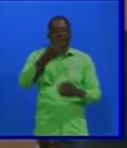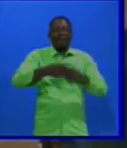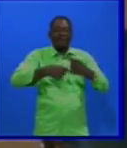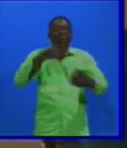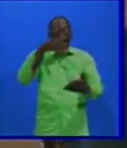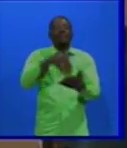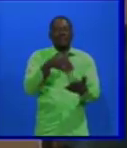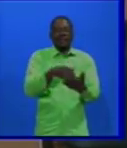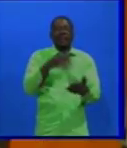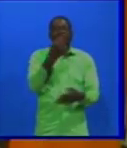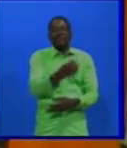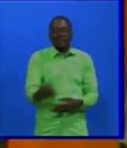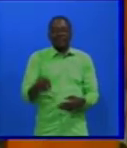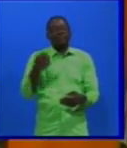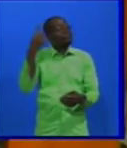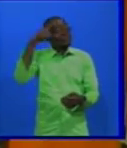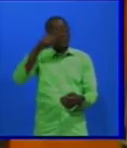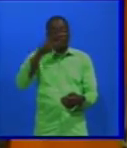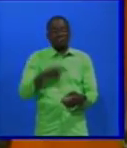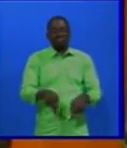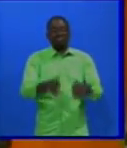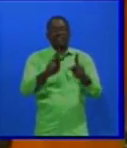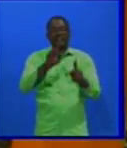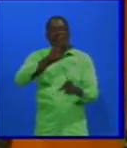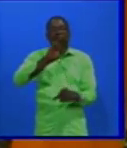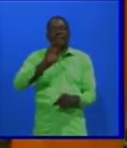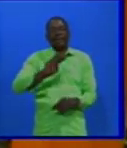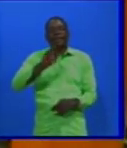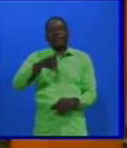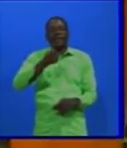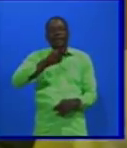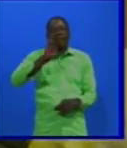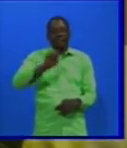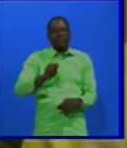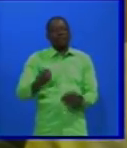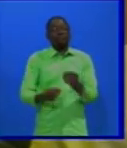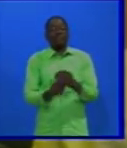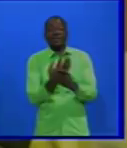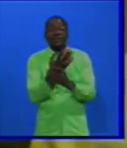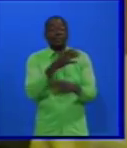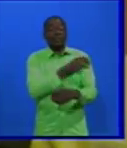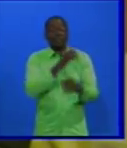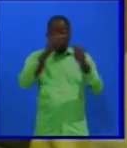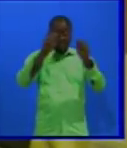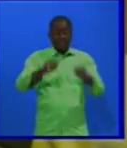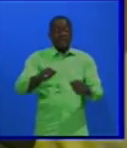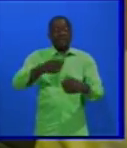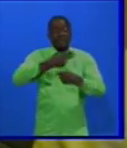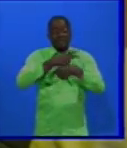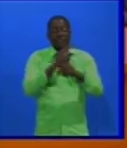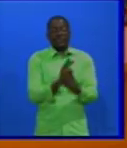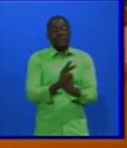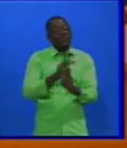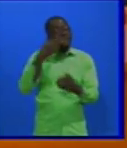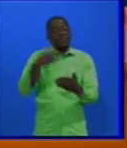d'autres types de fonds pour permettre aux PME d'accroître leurs capacités et partant de produire des ressources